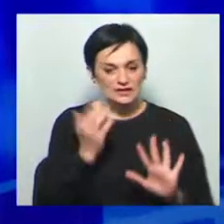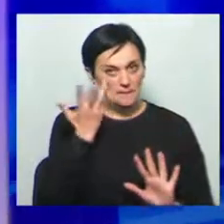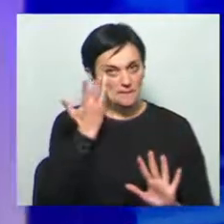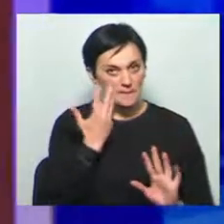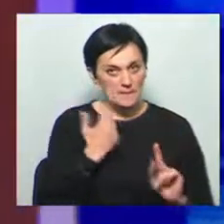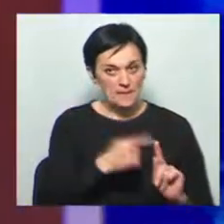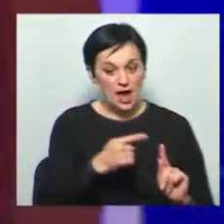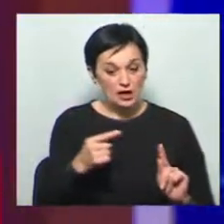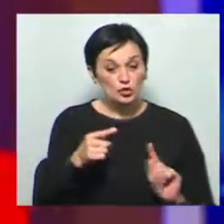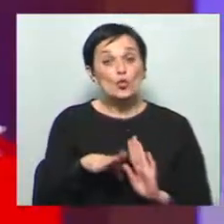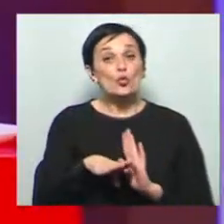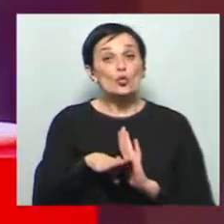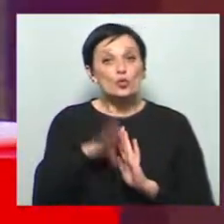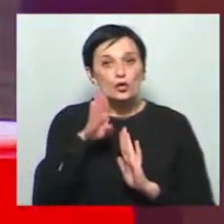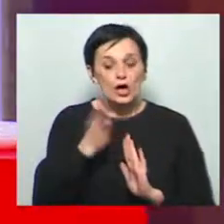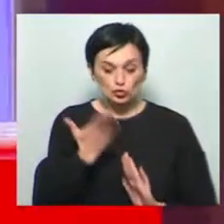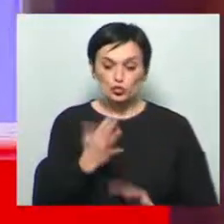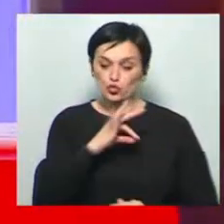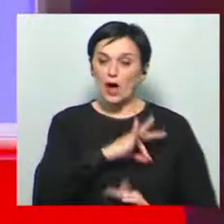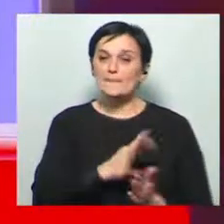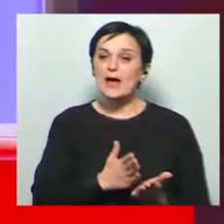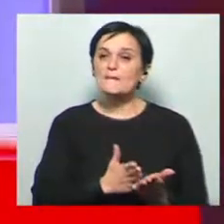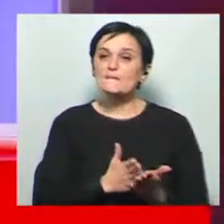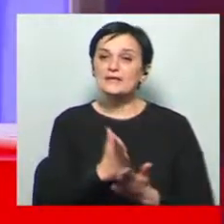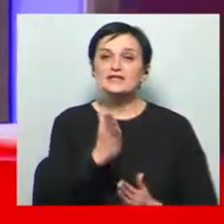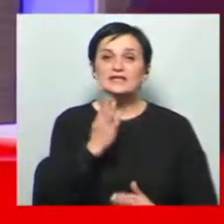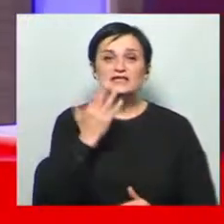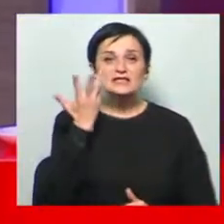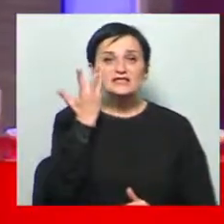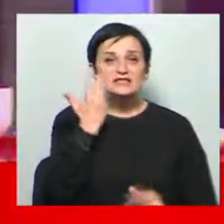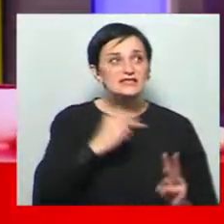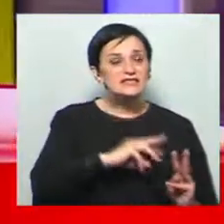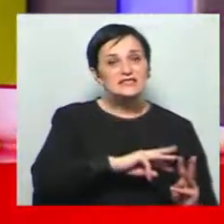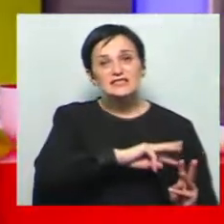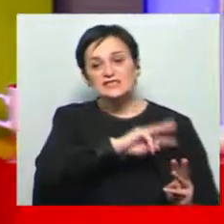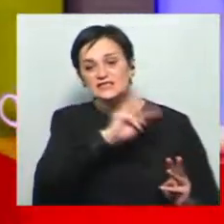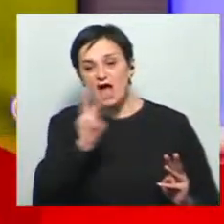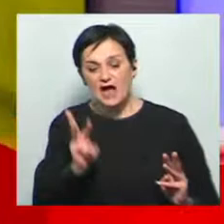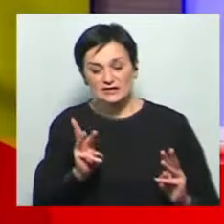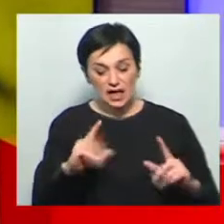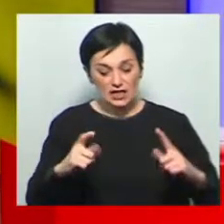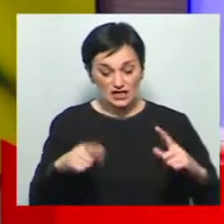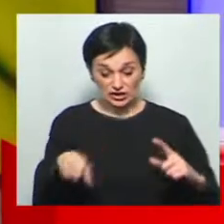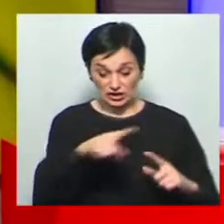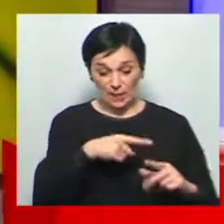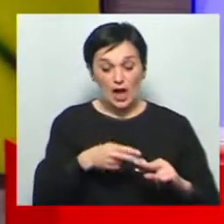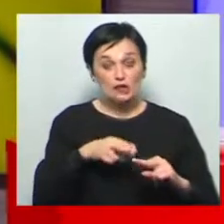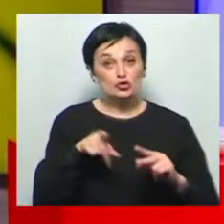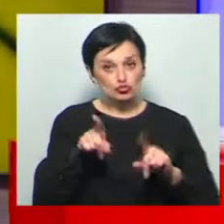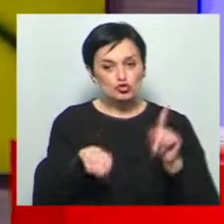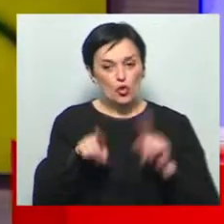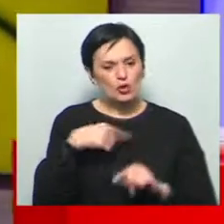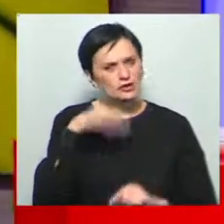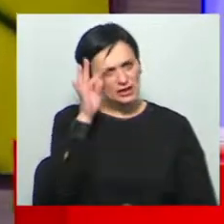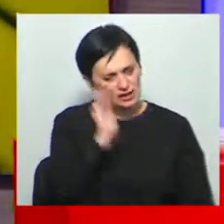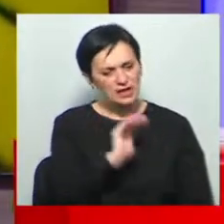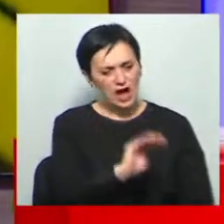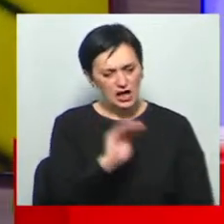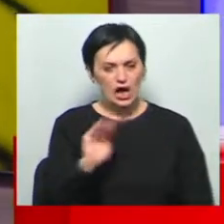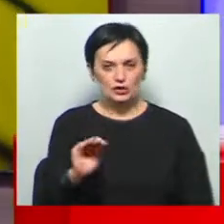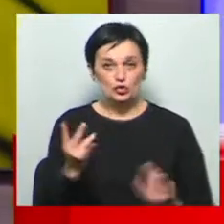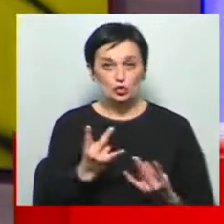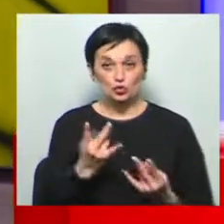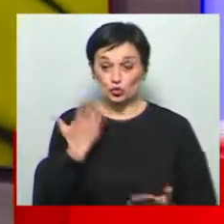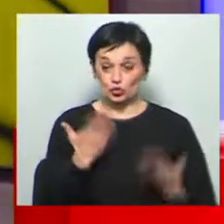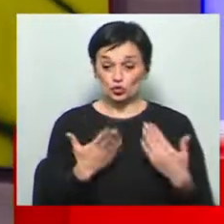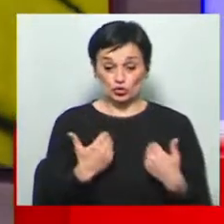კიდევ უფრო უკეთესია, თუ გამოვიყენებთ პრინციპს ცისარტყელა თეფშზე. ეს არის ის ზოგადი, რაც უნდა გაგახსენოთ. მაგრამ